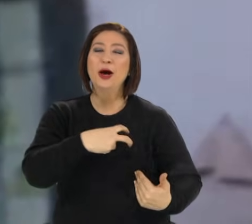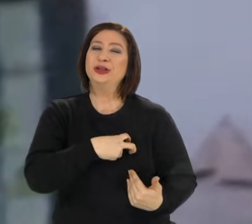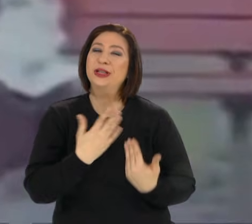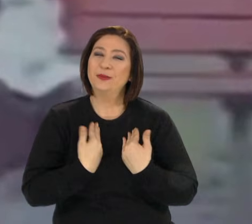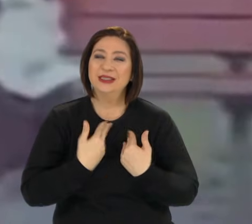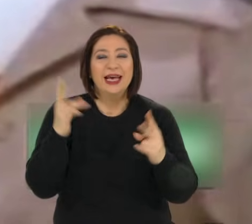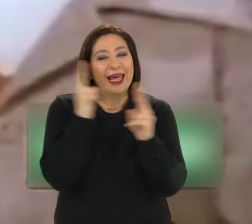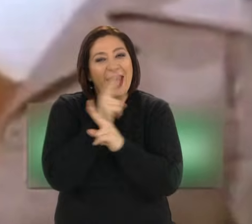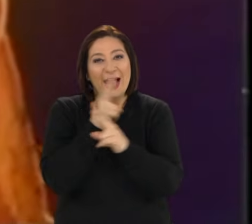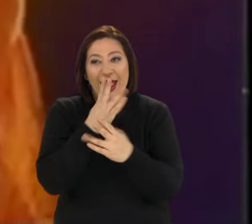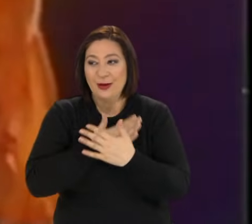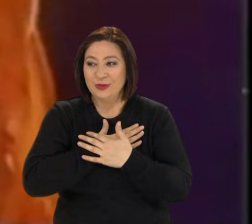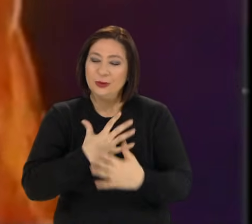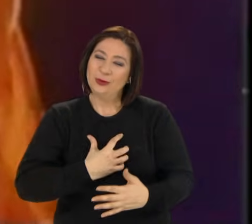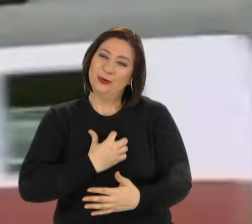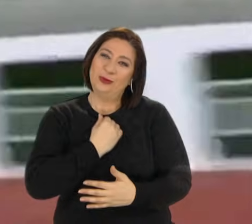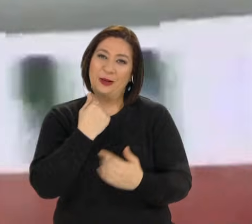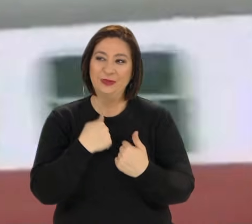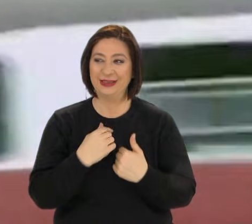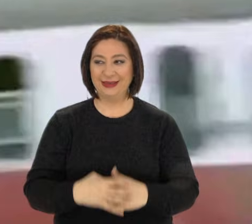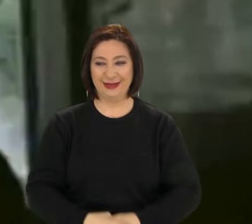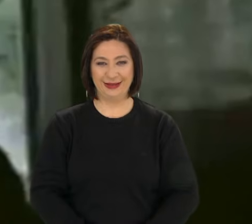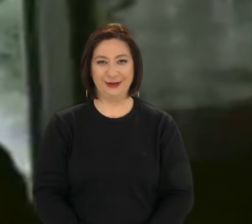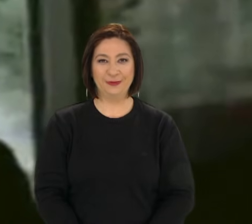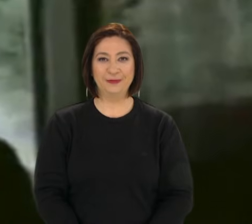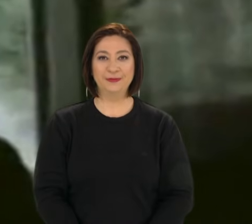Aşklarımız, kahkahalarımız, hüzünlerimiz.